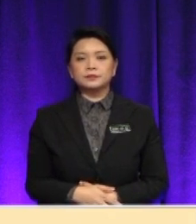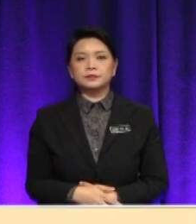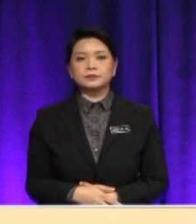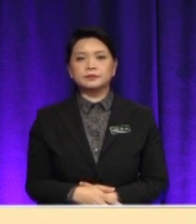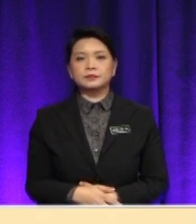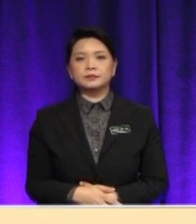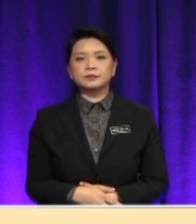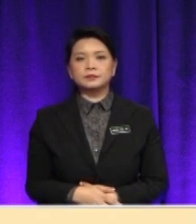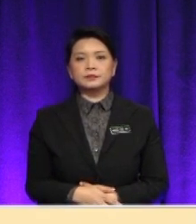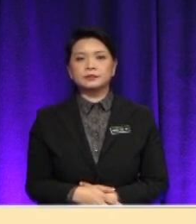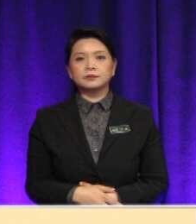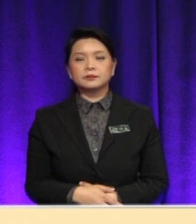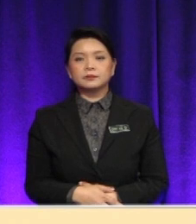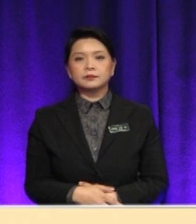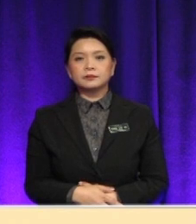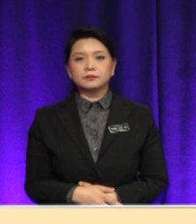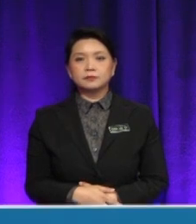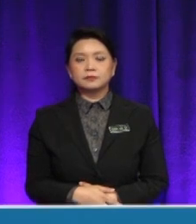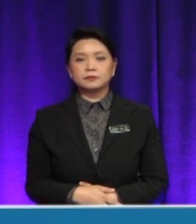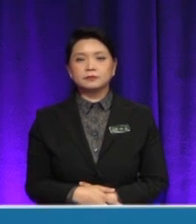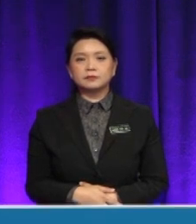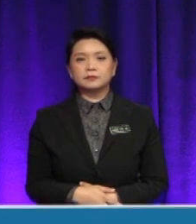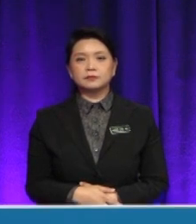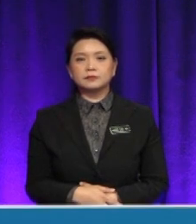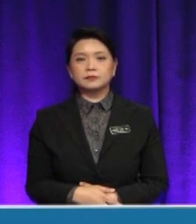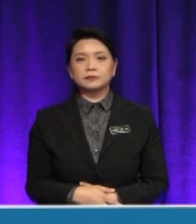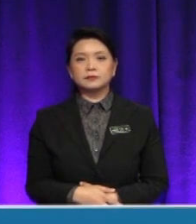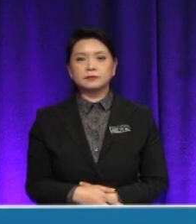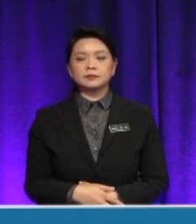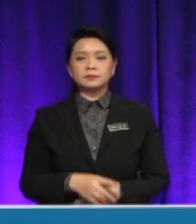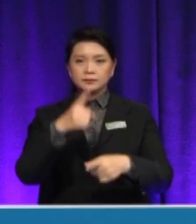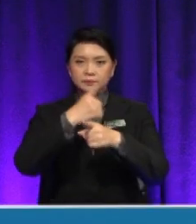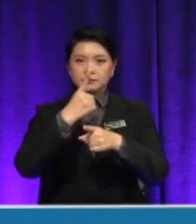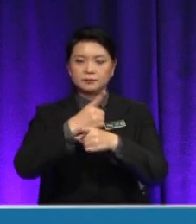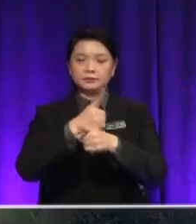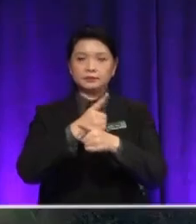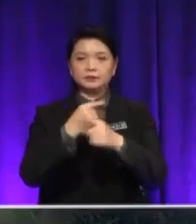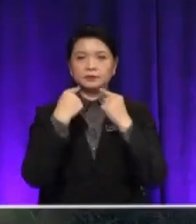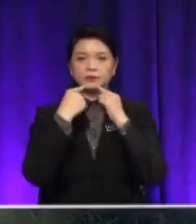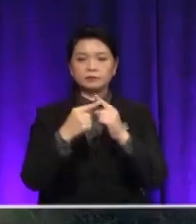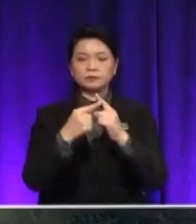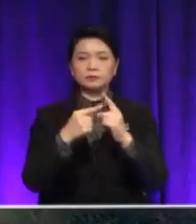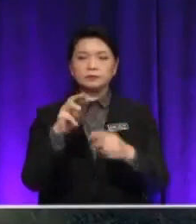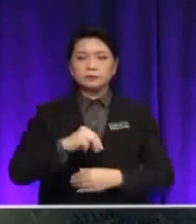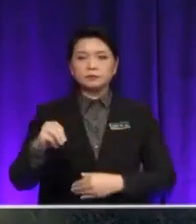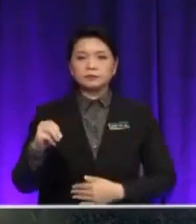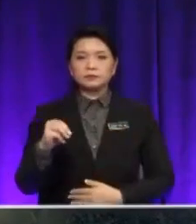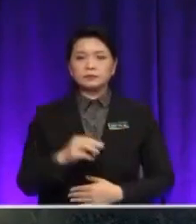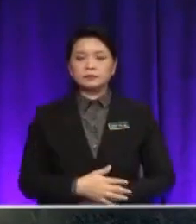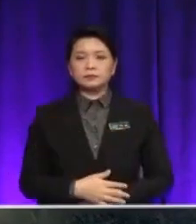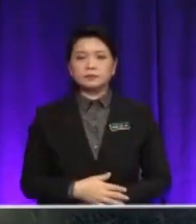pasti. 1. Kita Pasti tengok. dah tu. Okey, kita tengok. Cantik Usna. Betul, tahniah. Okey, dia ini